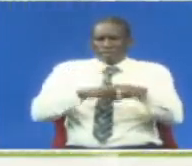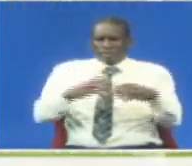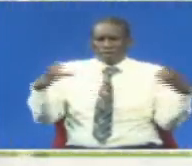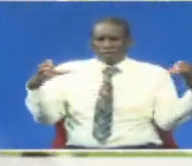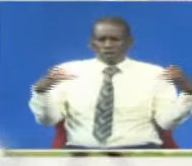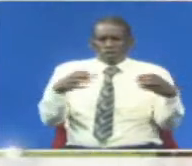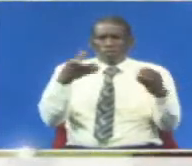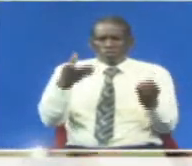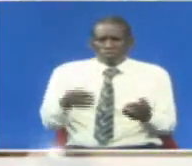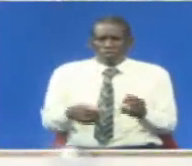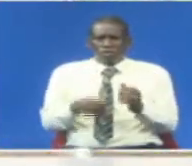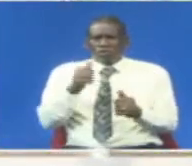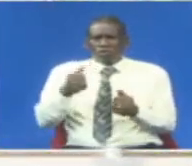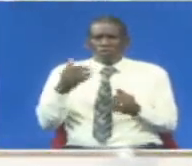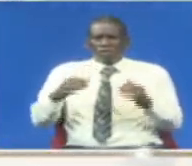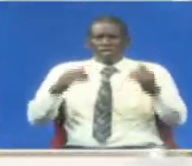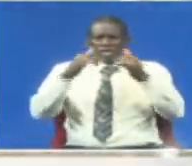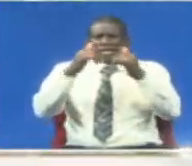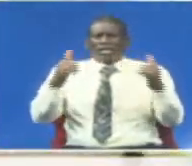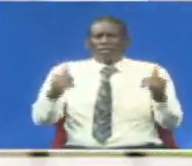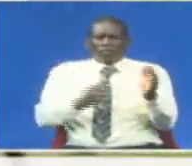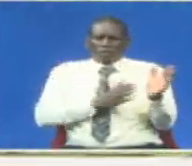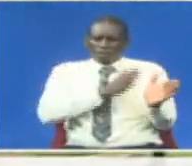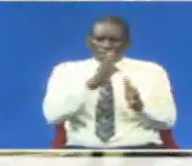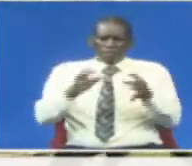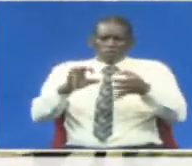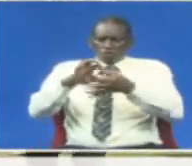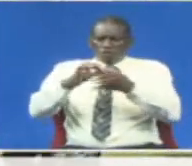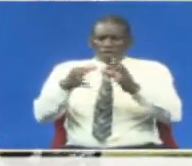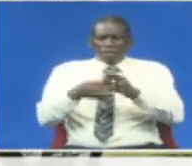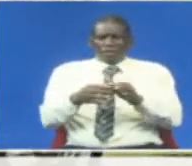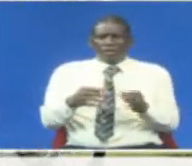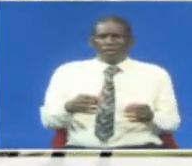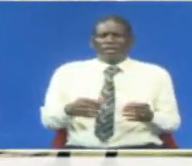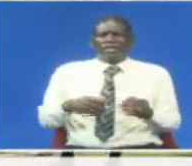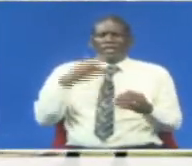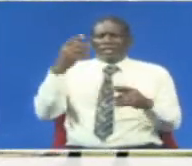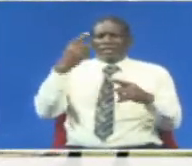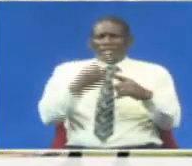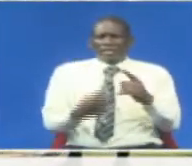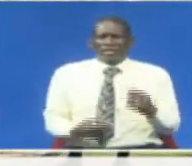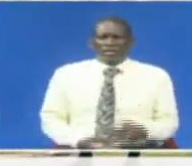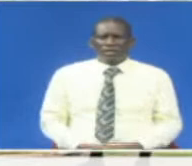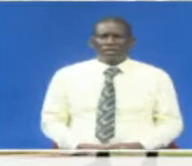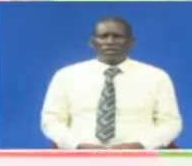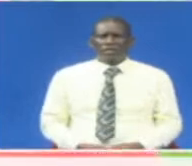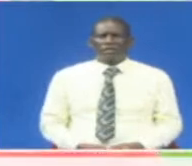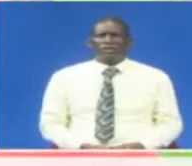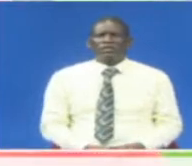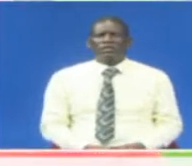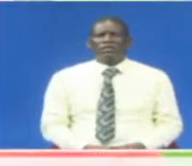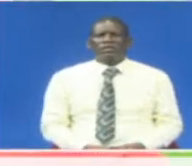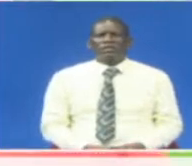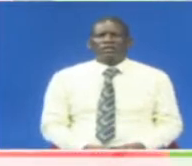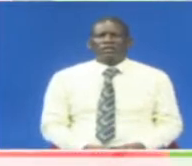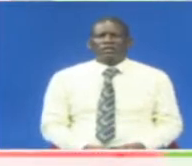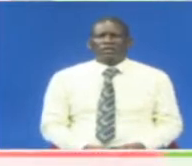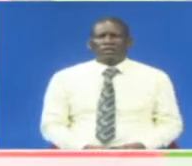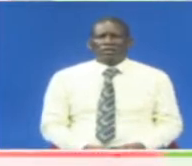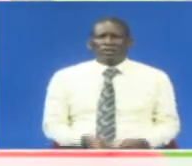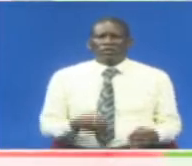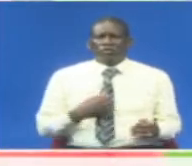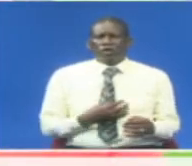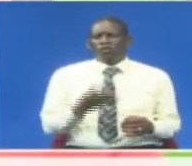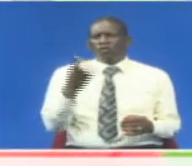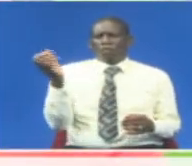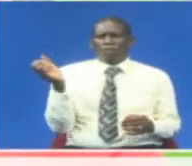pia itakuwa kambini kwa maandalizi ya Olimpiki huko Paris mwaka ujao. But we have 4 months